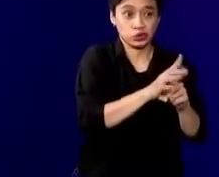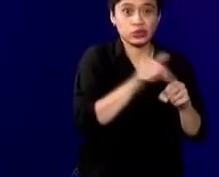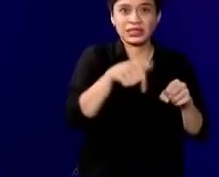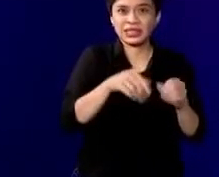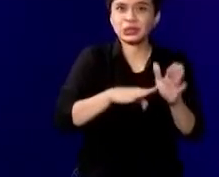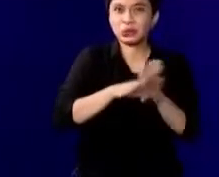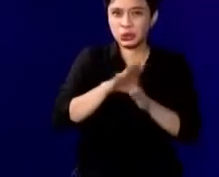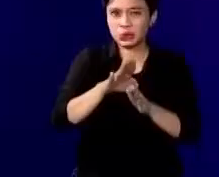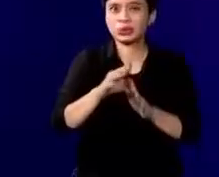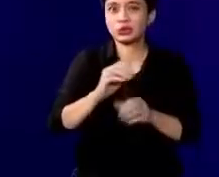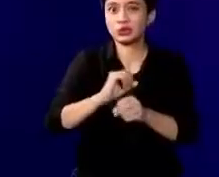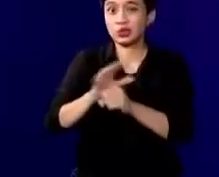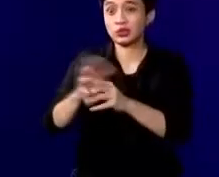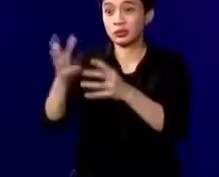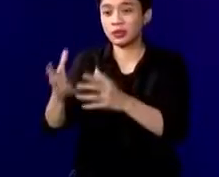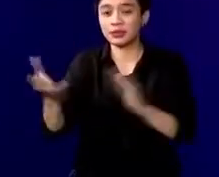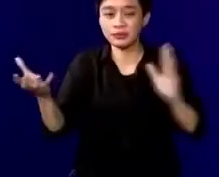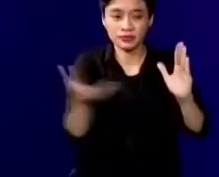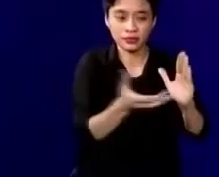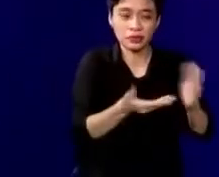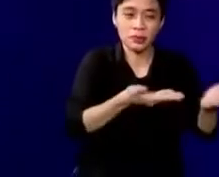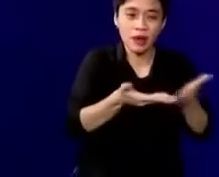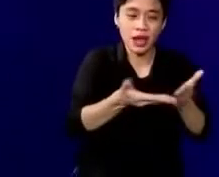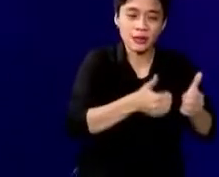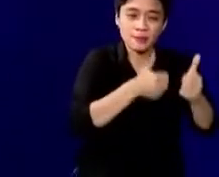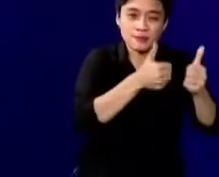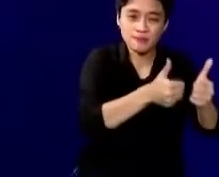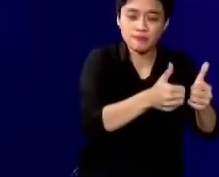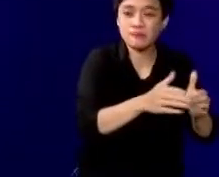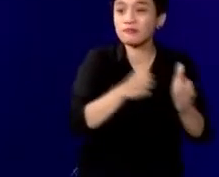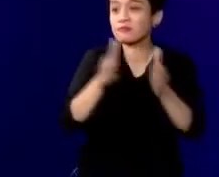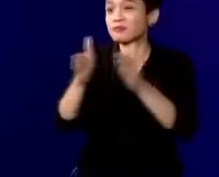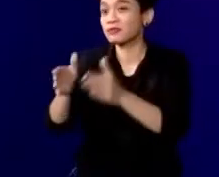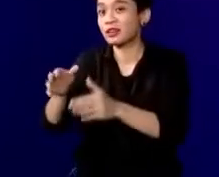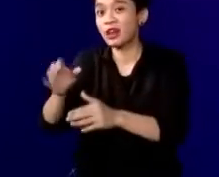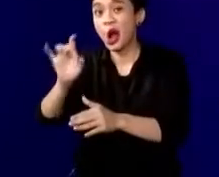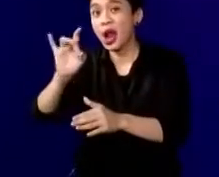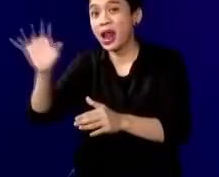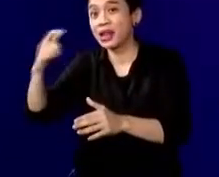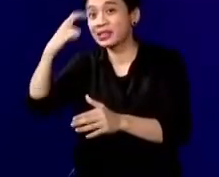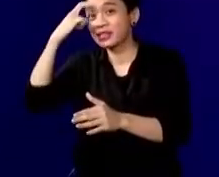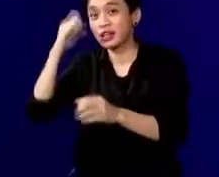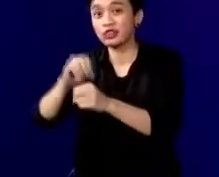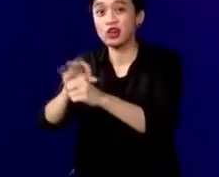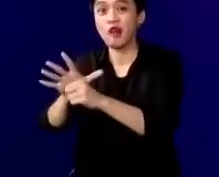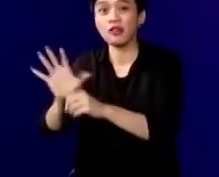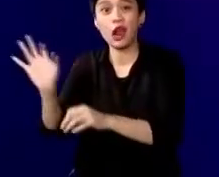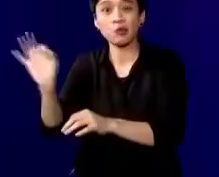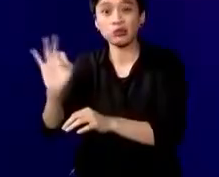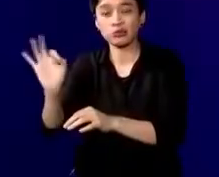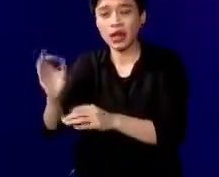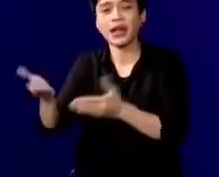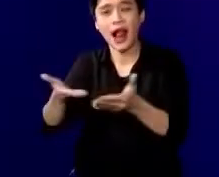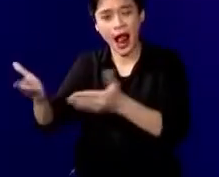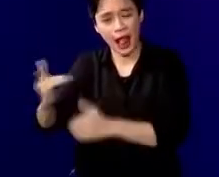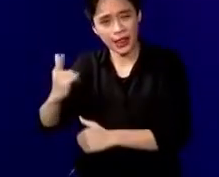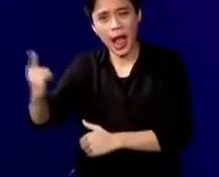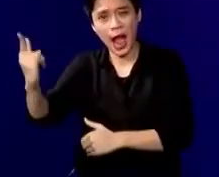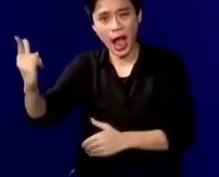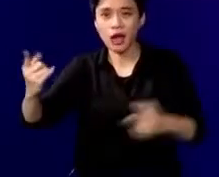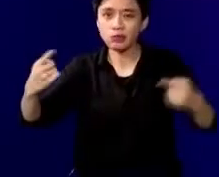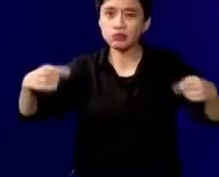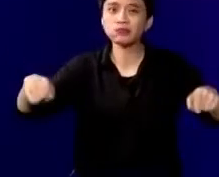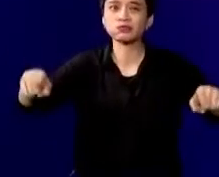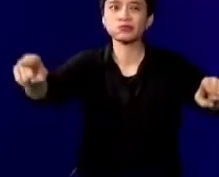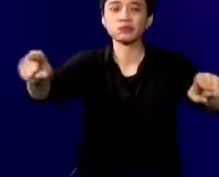meningkat ini tetap bisa diberikan pelayanan dengan baik dan pelayanan non covid juga kita tidak boleh tinggalkan jadi